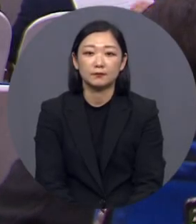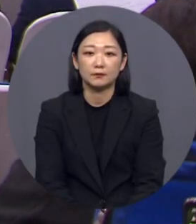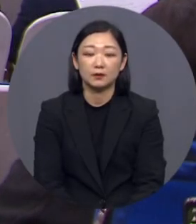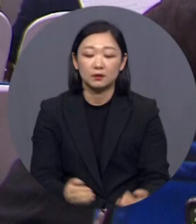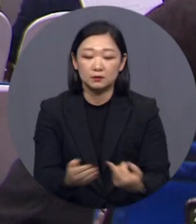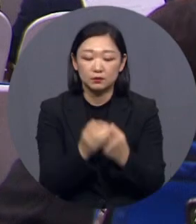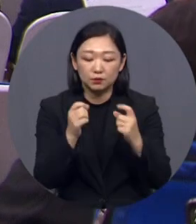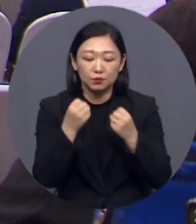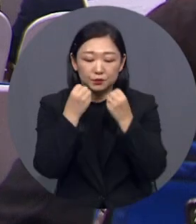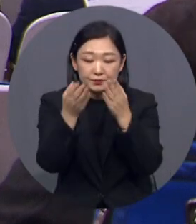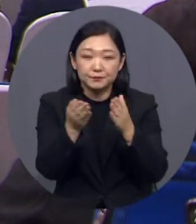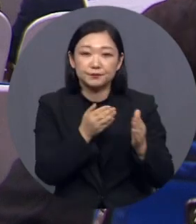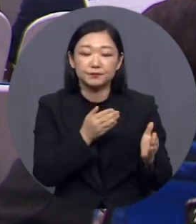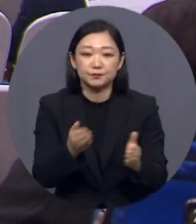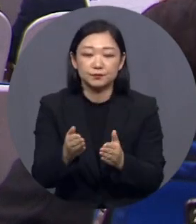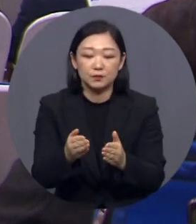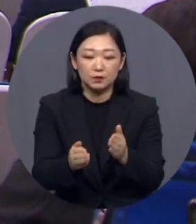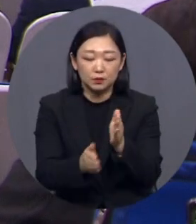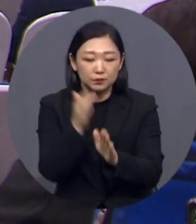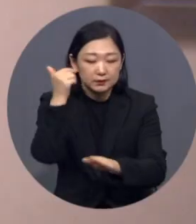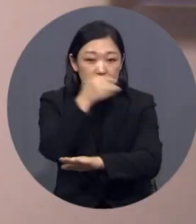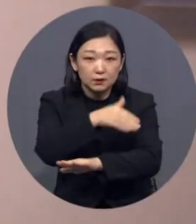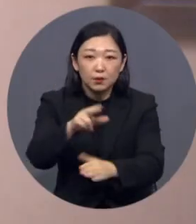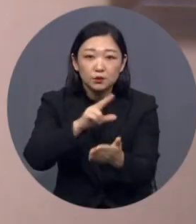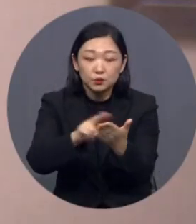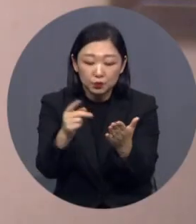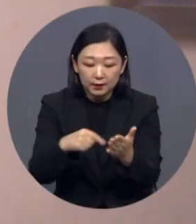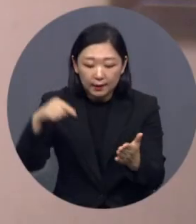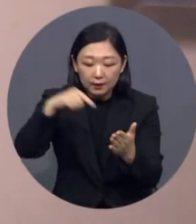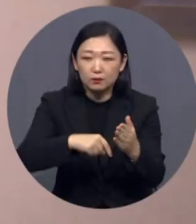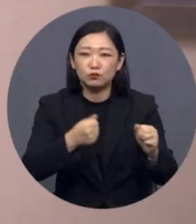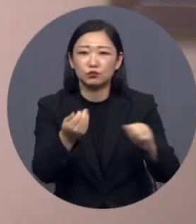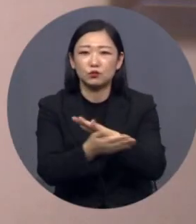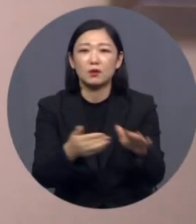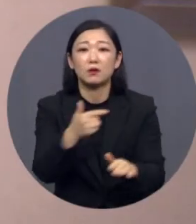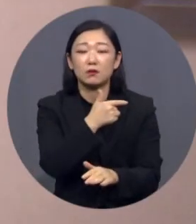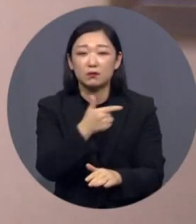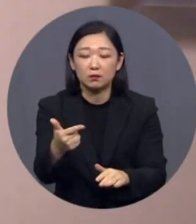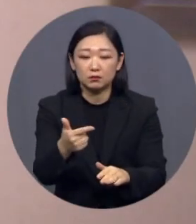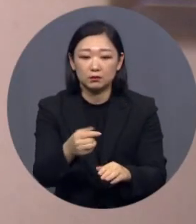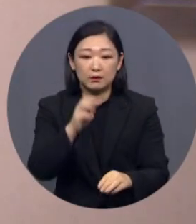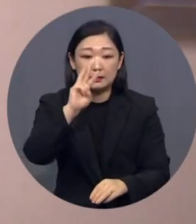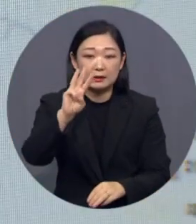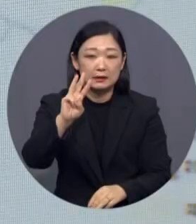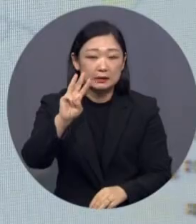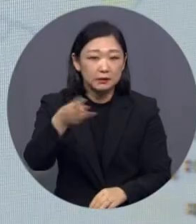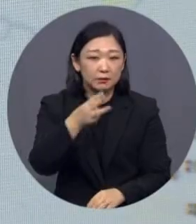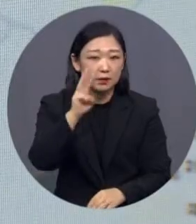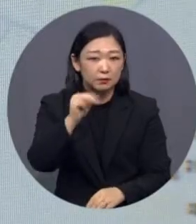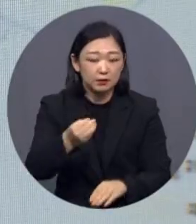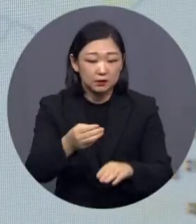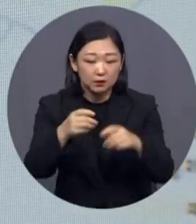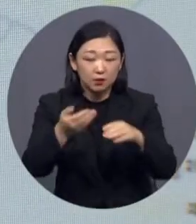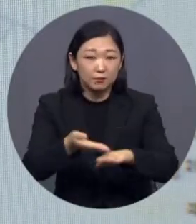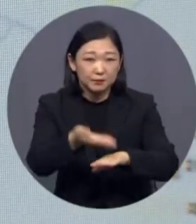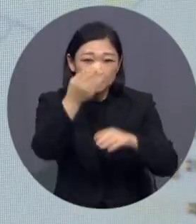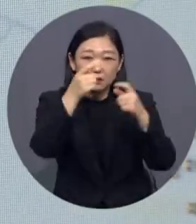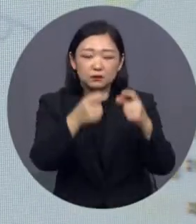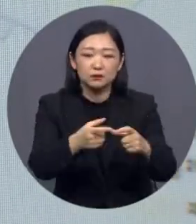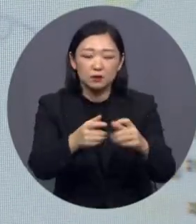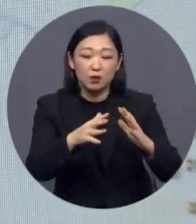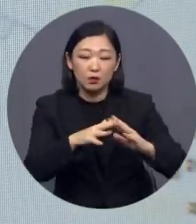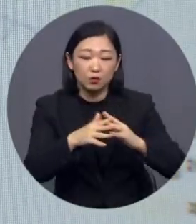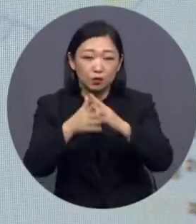제주도가 새로 마련한 도시계획조례 개정안에는 그동안 논란이 컸던 표고 300m 이상 지역의 건축 제한